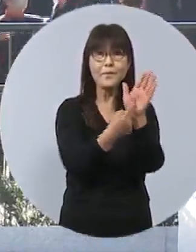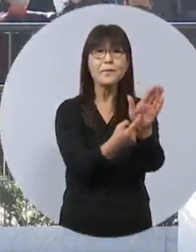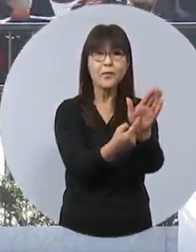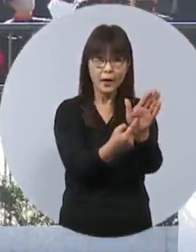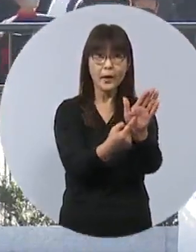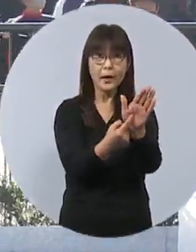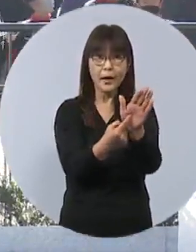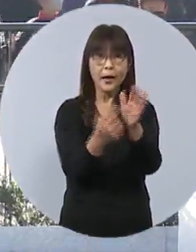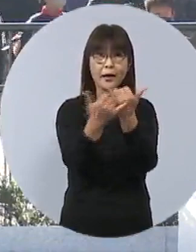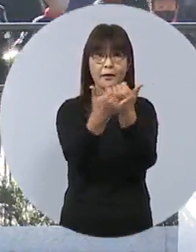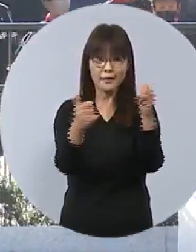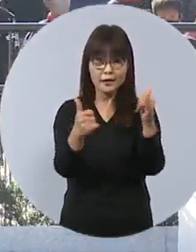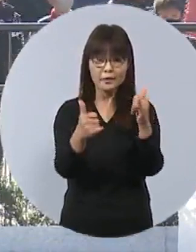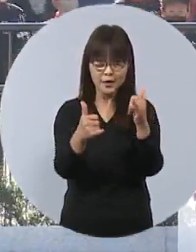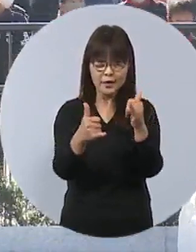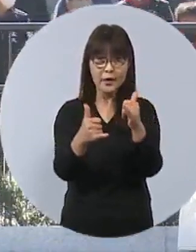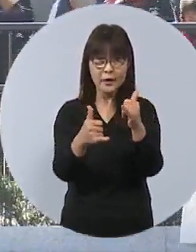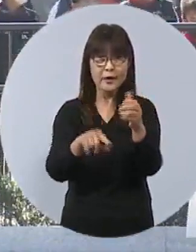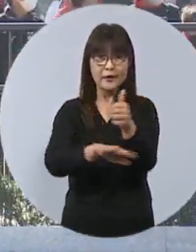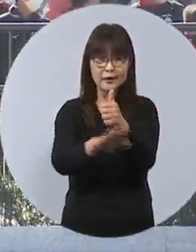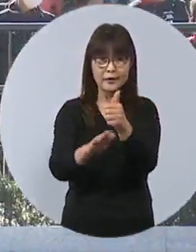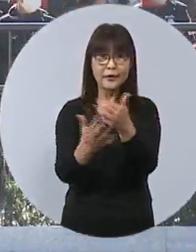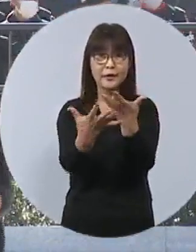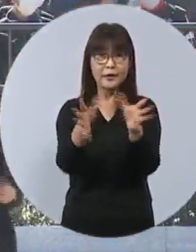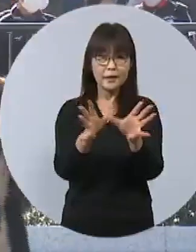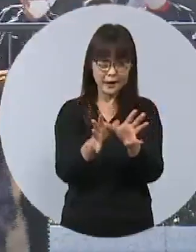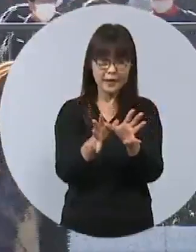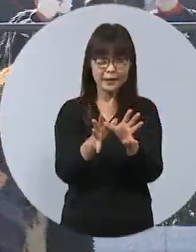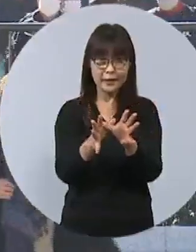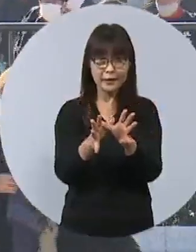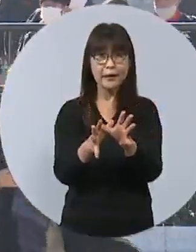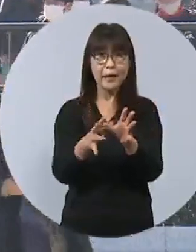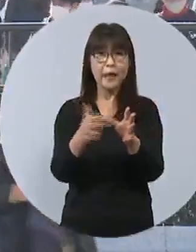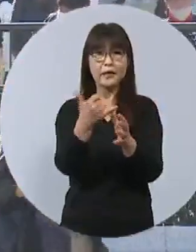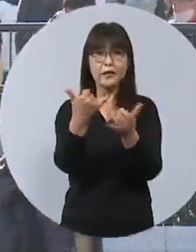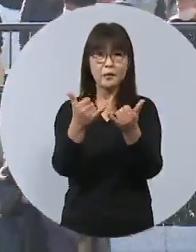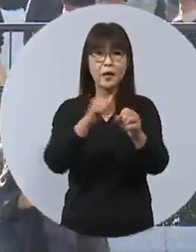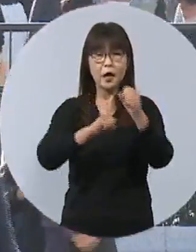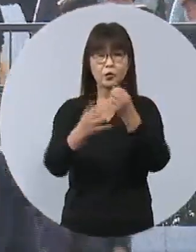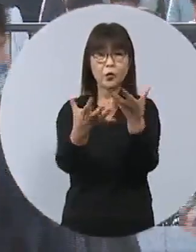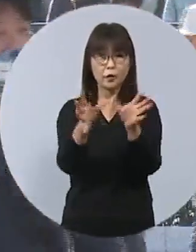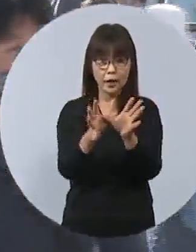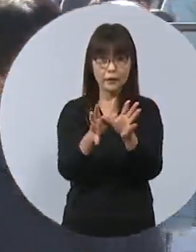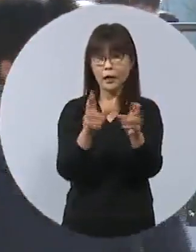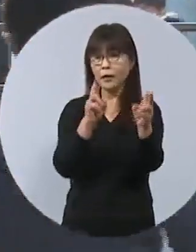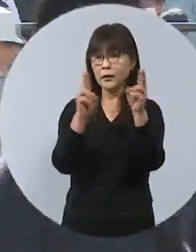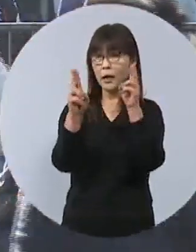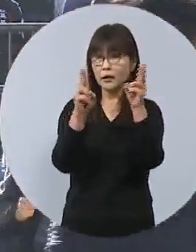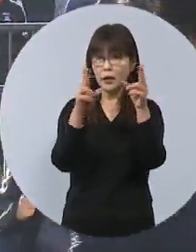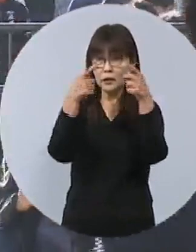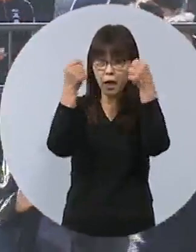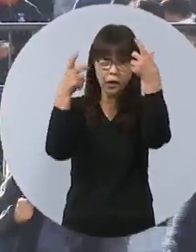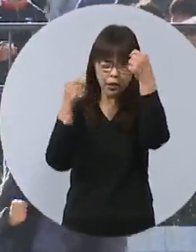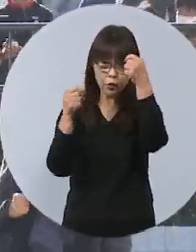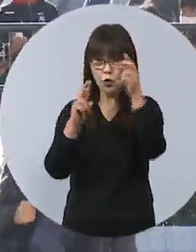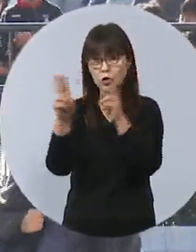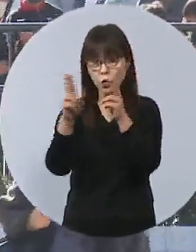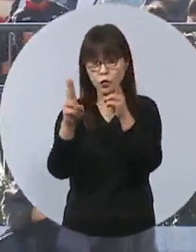地域団体、市民活動団体、大学、各種法人、企業などと協力し